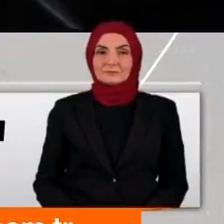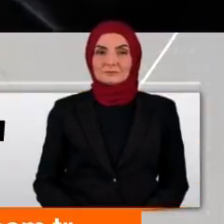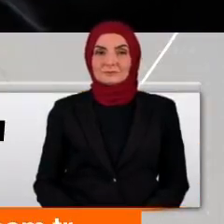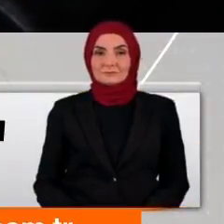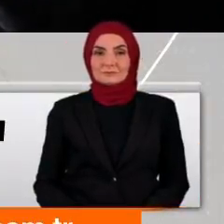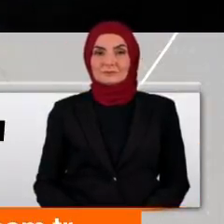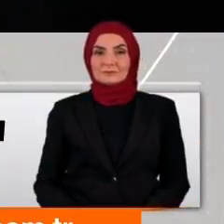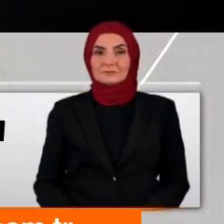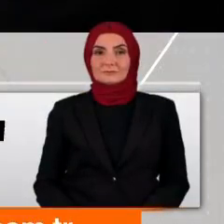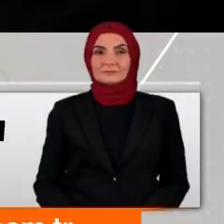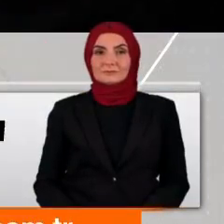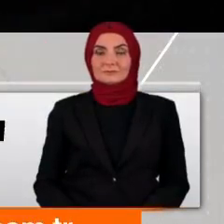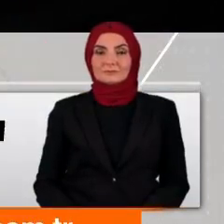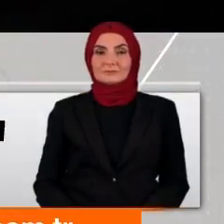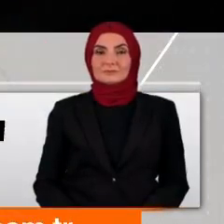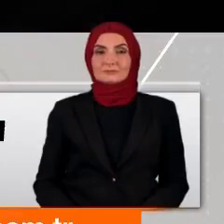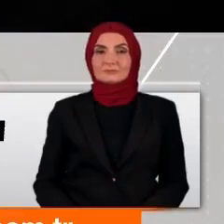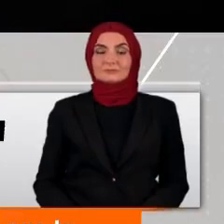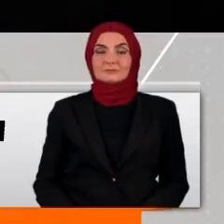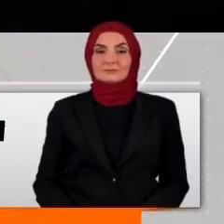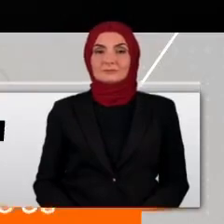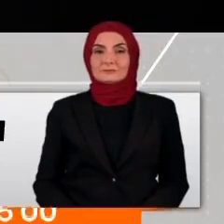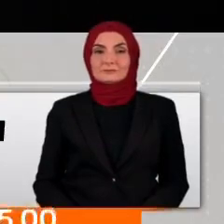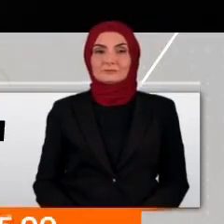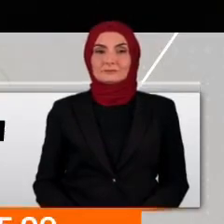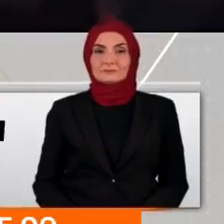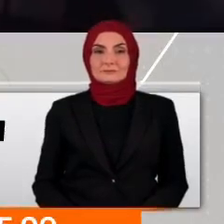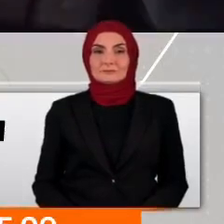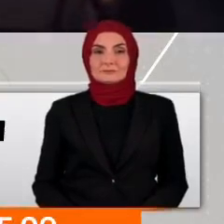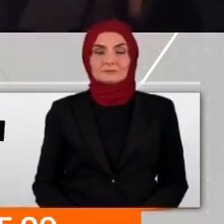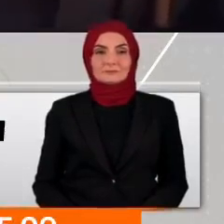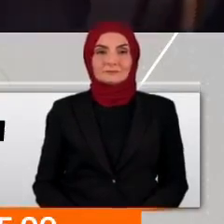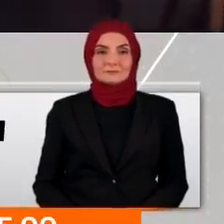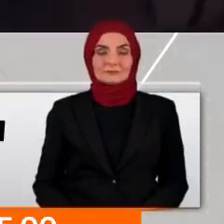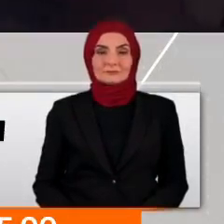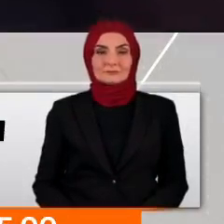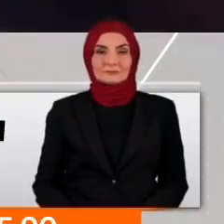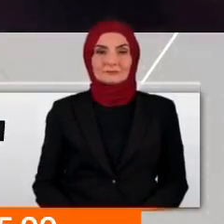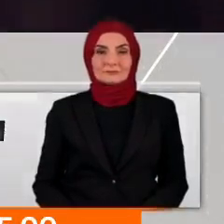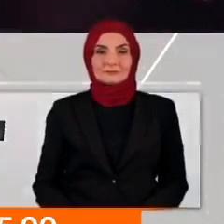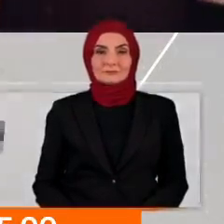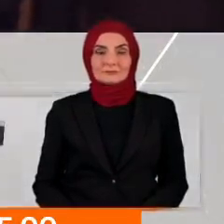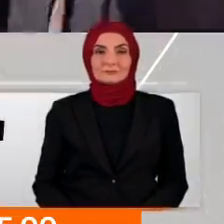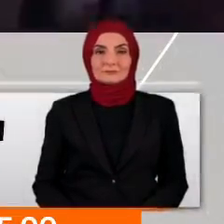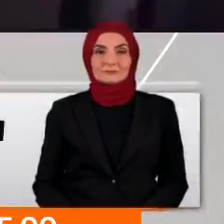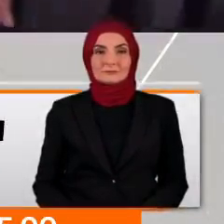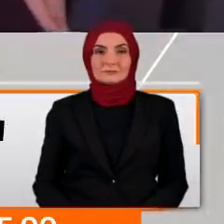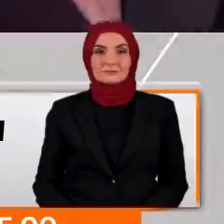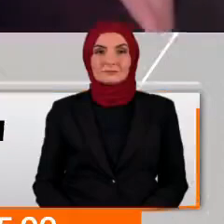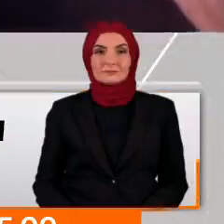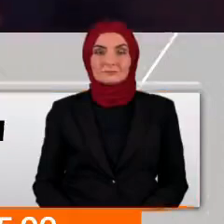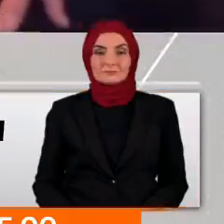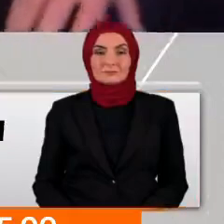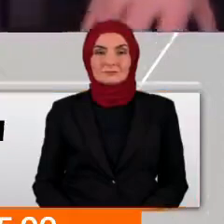Bir dakika. Ve öyle oldu mu şu anda? Oldu. Ve bakın biz can derdindeyiz. Bunlar